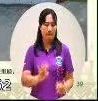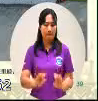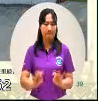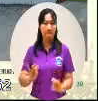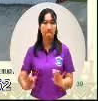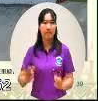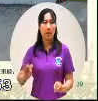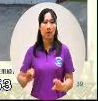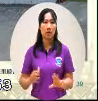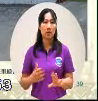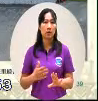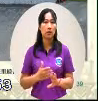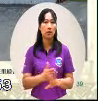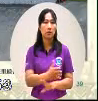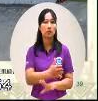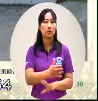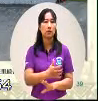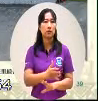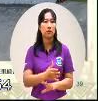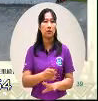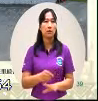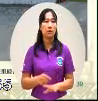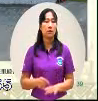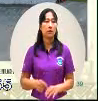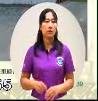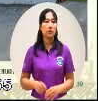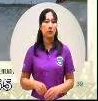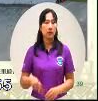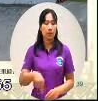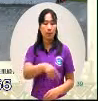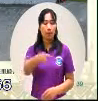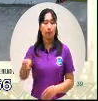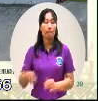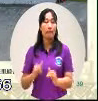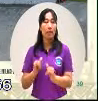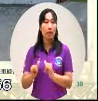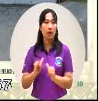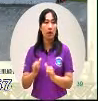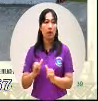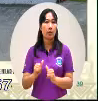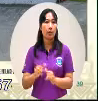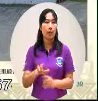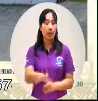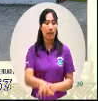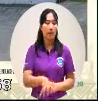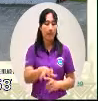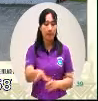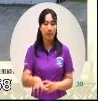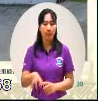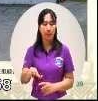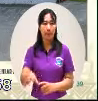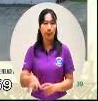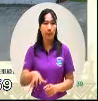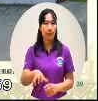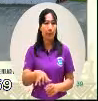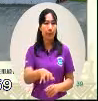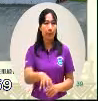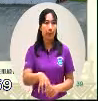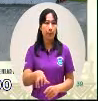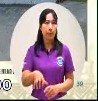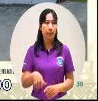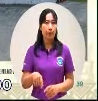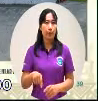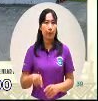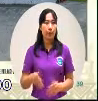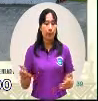过一些人民或者是挖土机来整治，那么我想这个篮球场